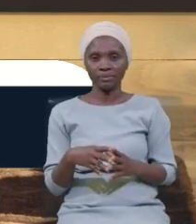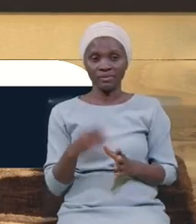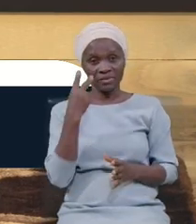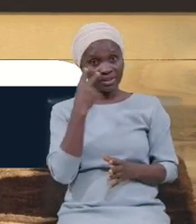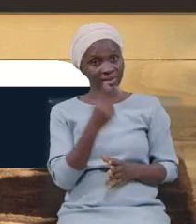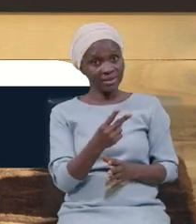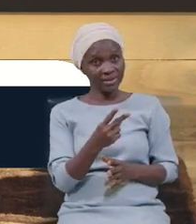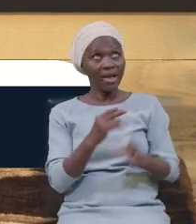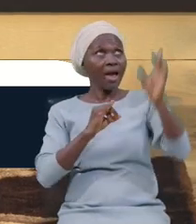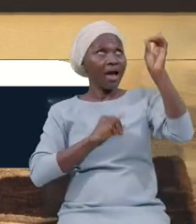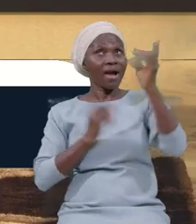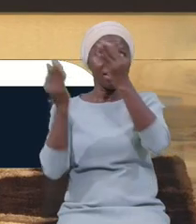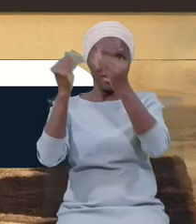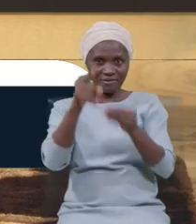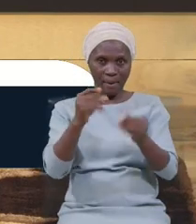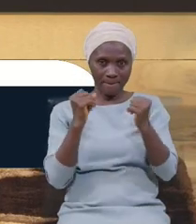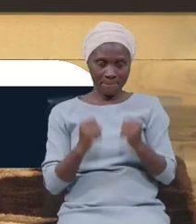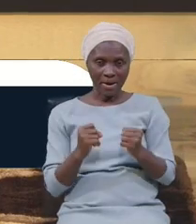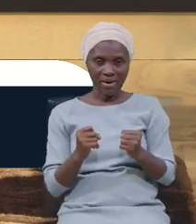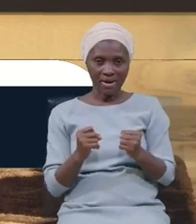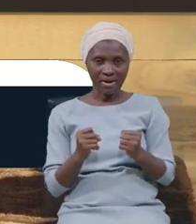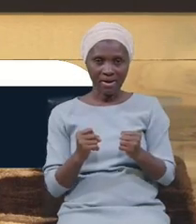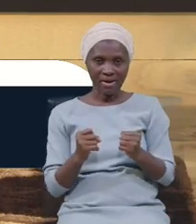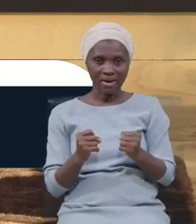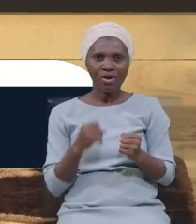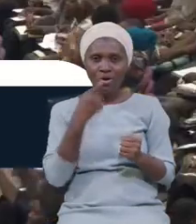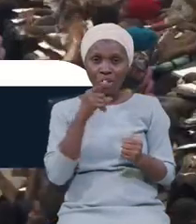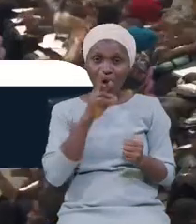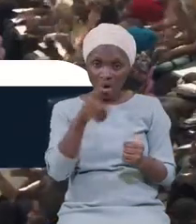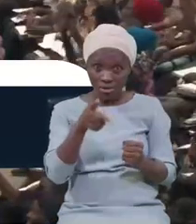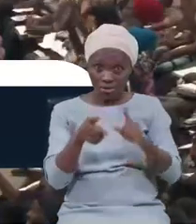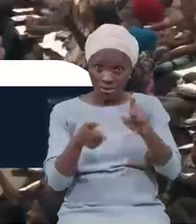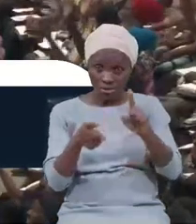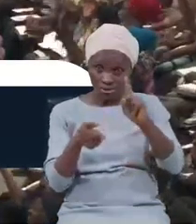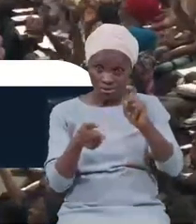Voici, je vous donne le pouvoir. Où est la personne là-bas?